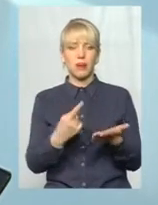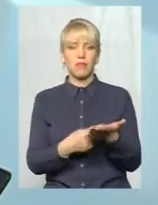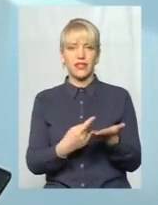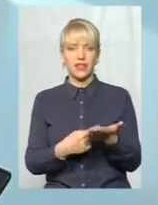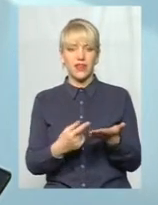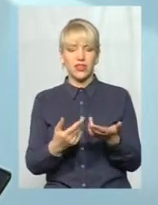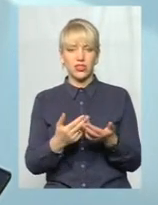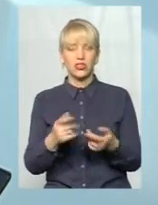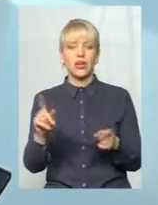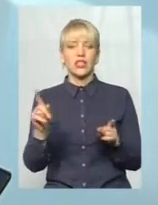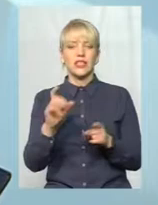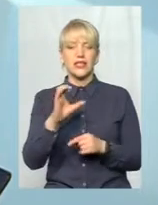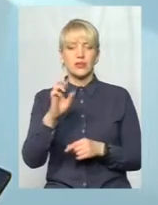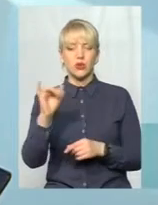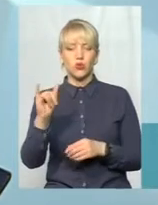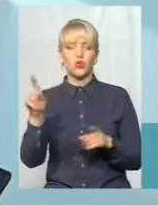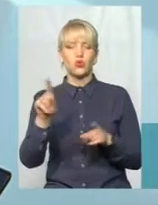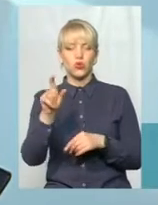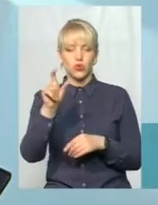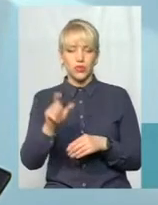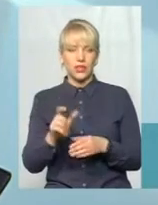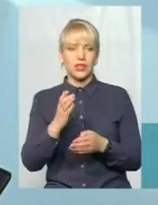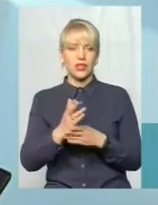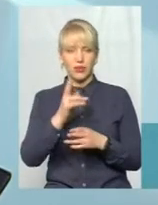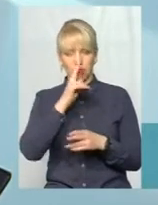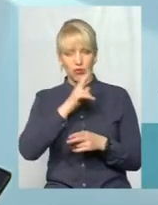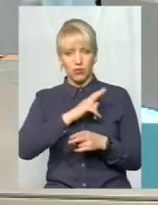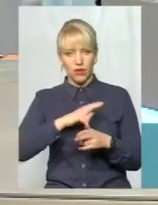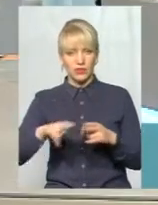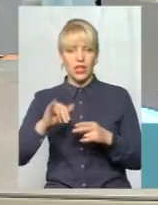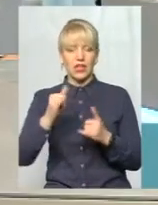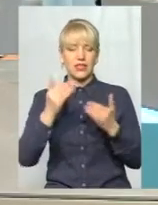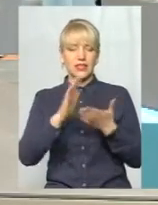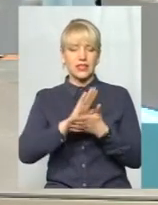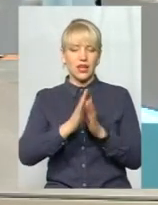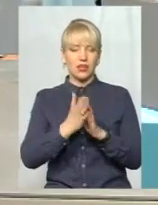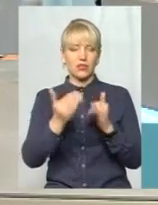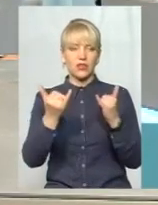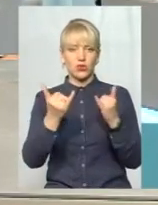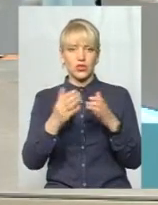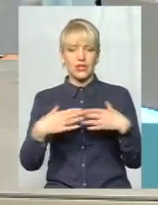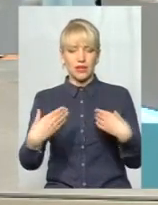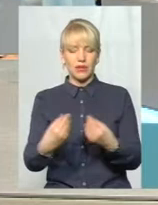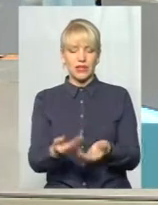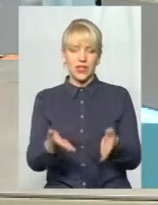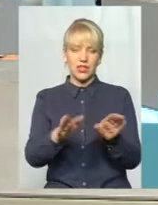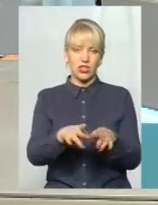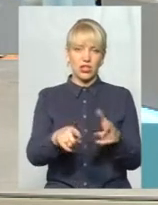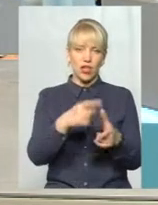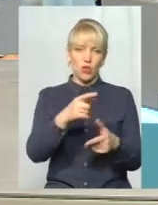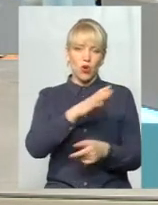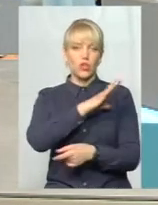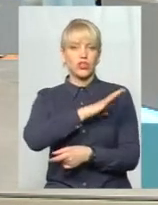особа знаходиться в статусі безвісті відсутня, пропавшого, і станом на сьогодні за сім'єю залишається або чекати,